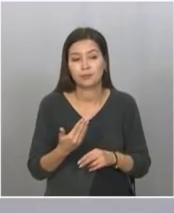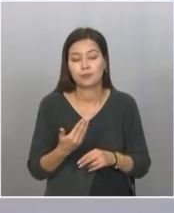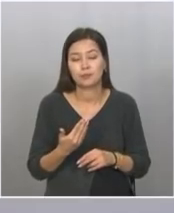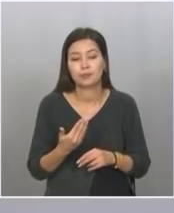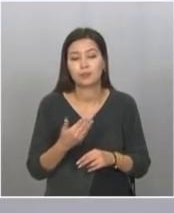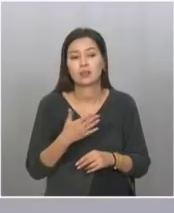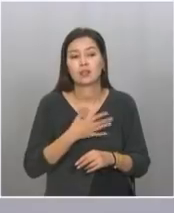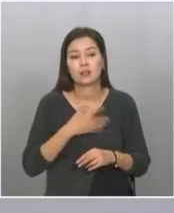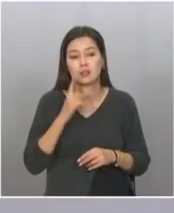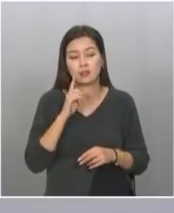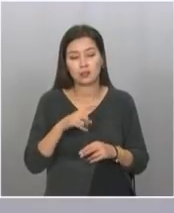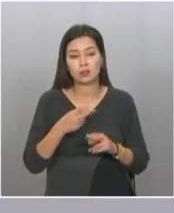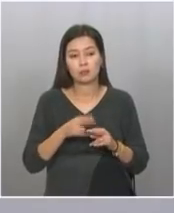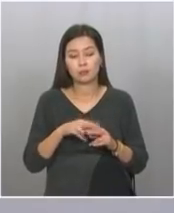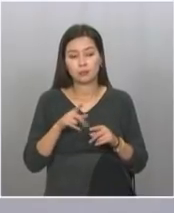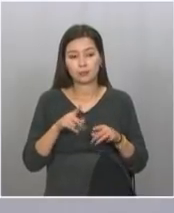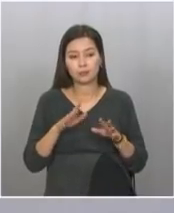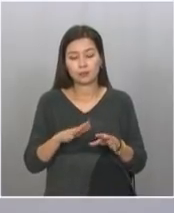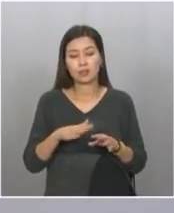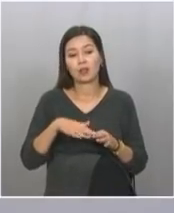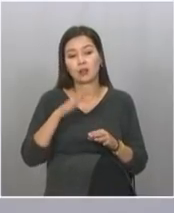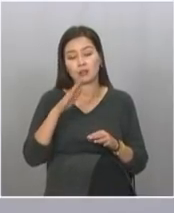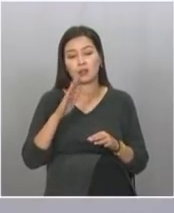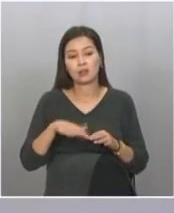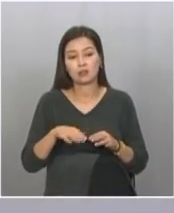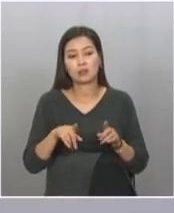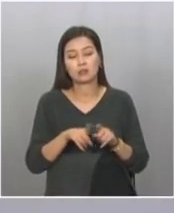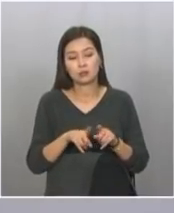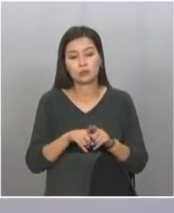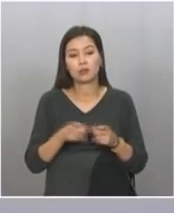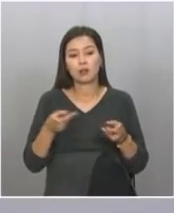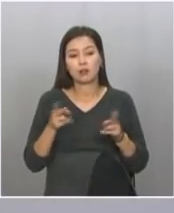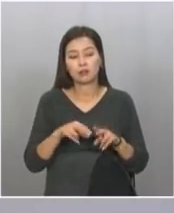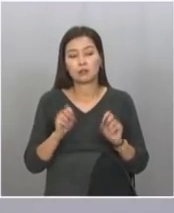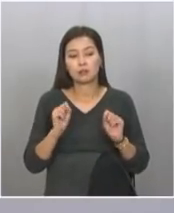Біз білеміз, бұл жерде алымын да, бөлімін де 5-ке қысқартуға болады.